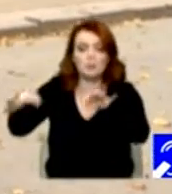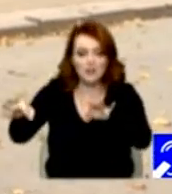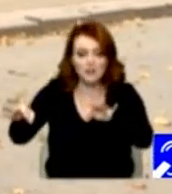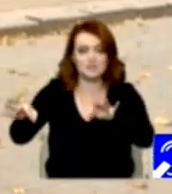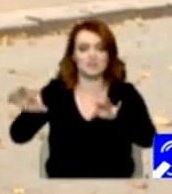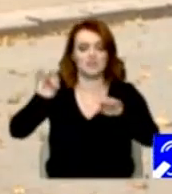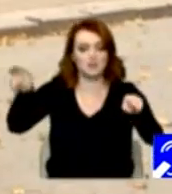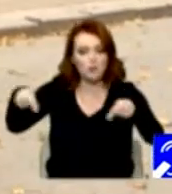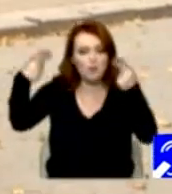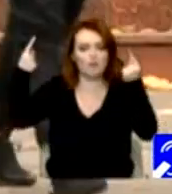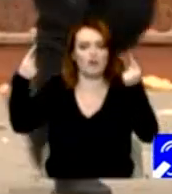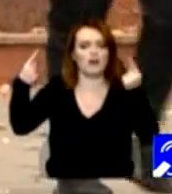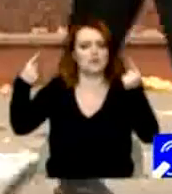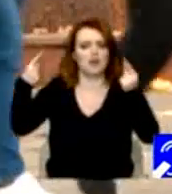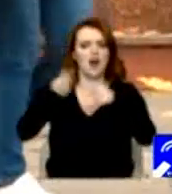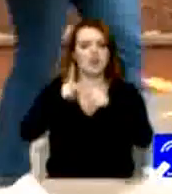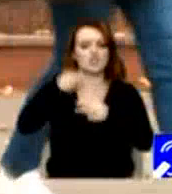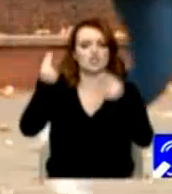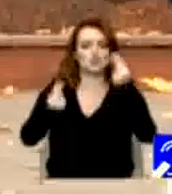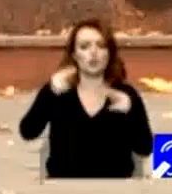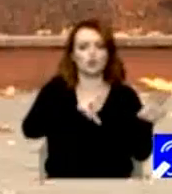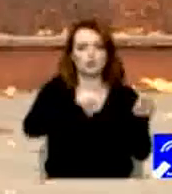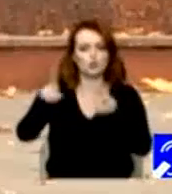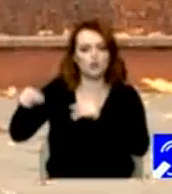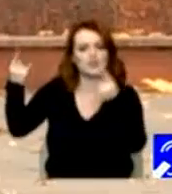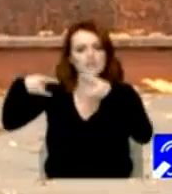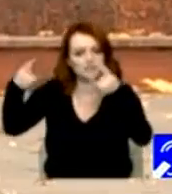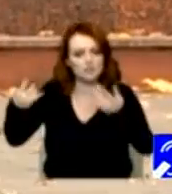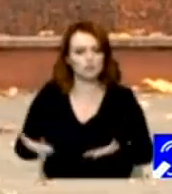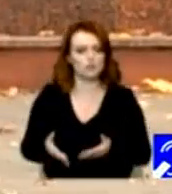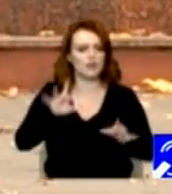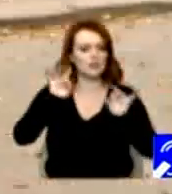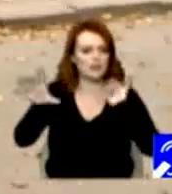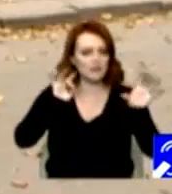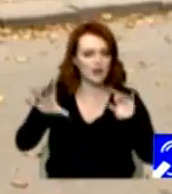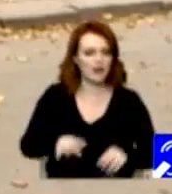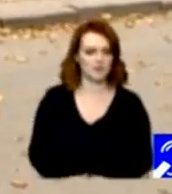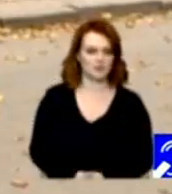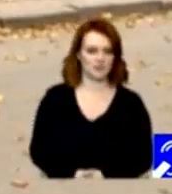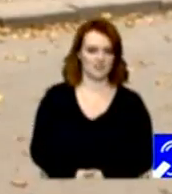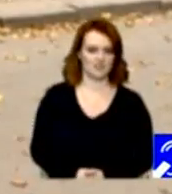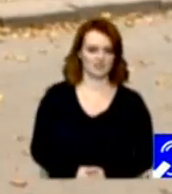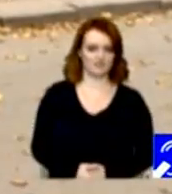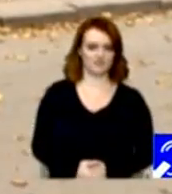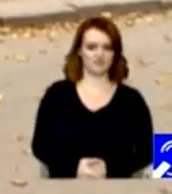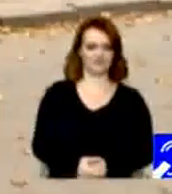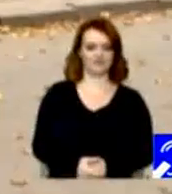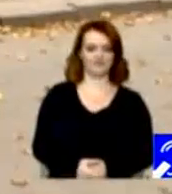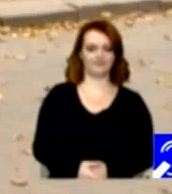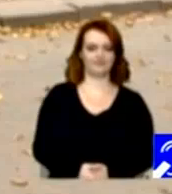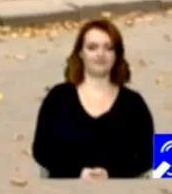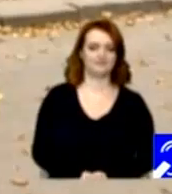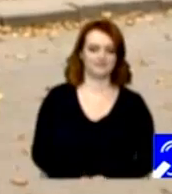promovat aceste jocuri de noroc la ne la reclama peste tot de la ceva care cade